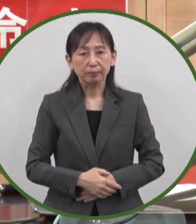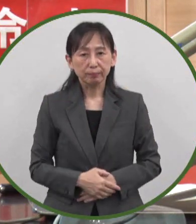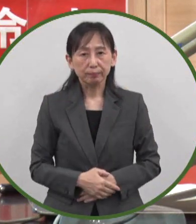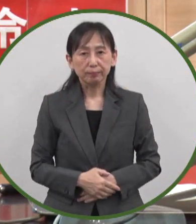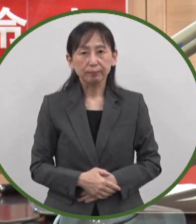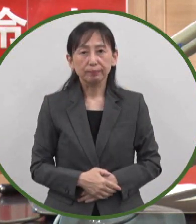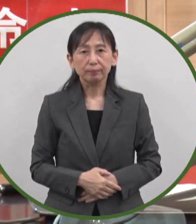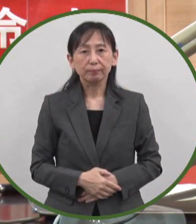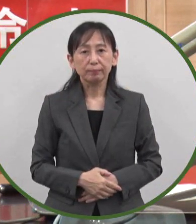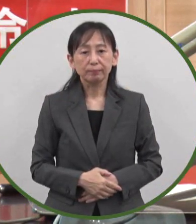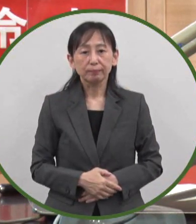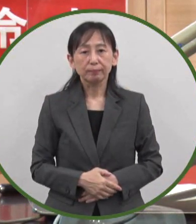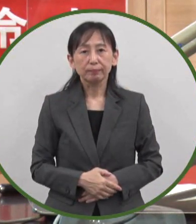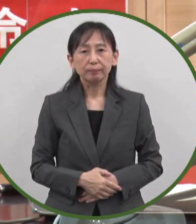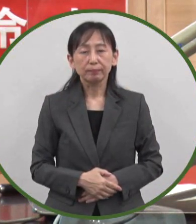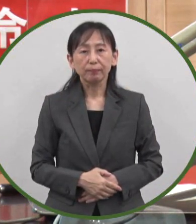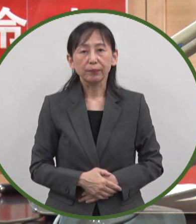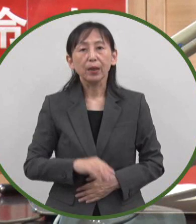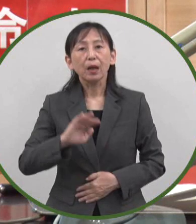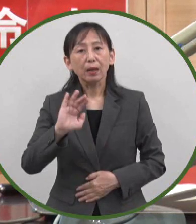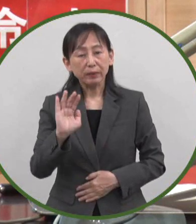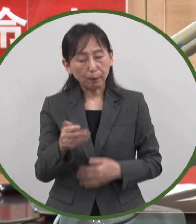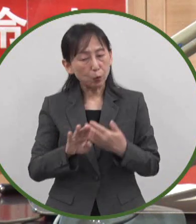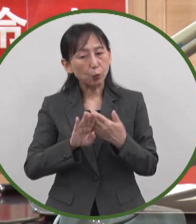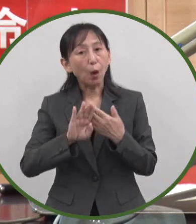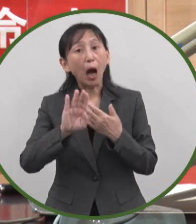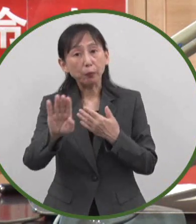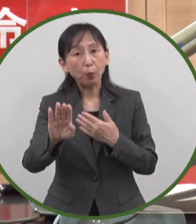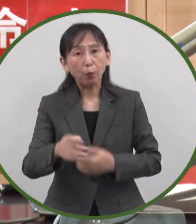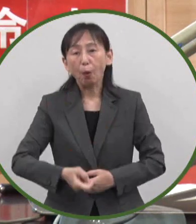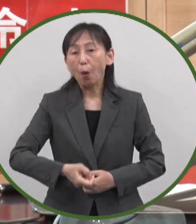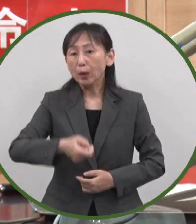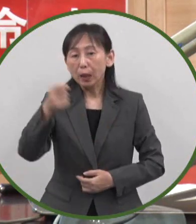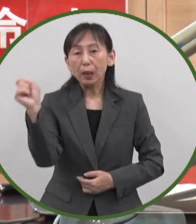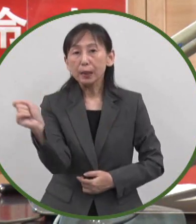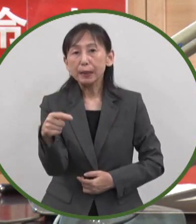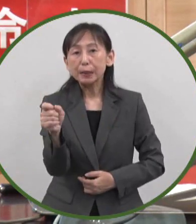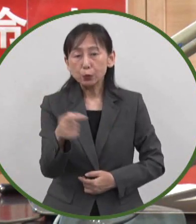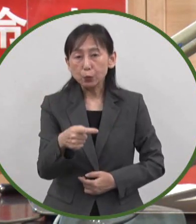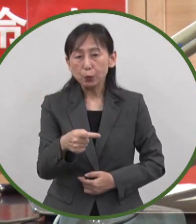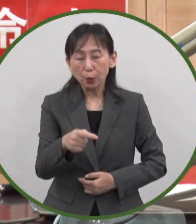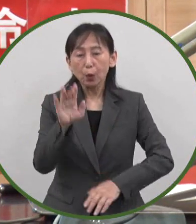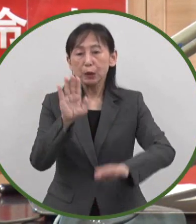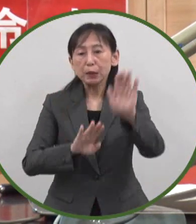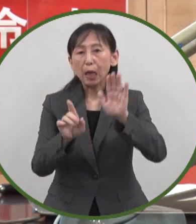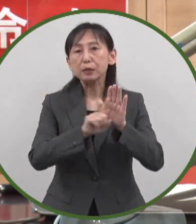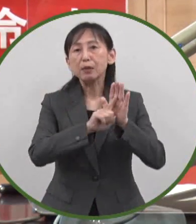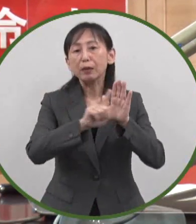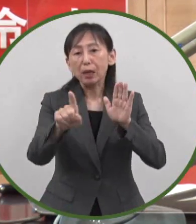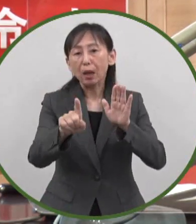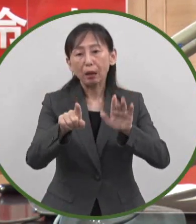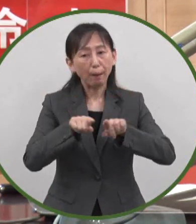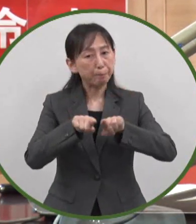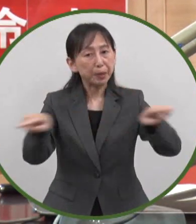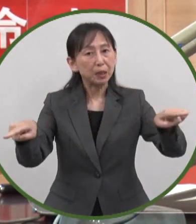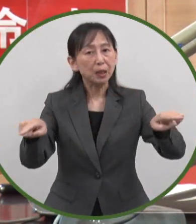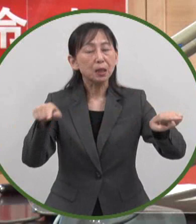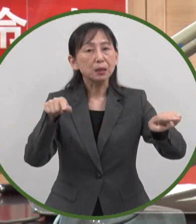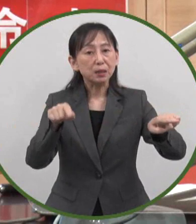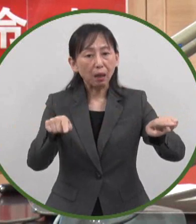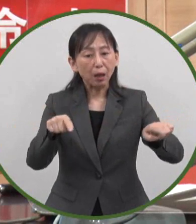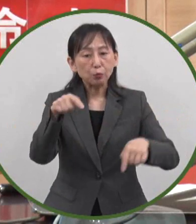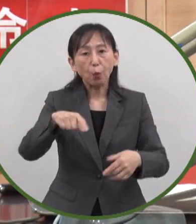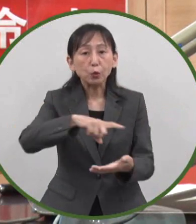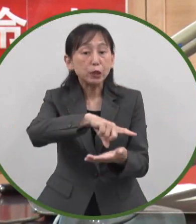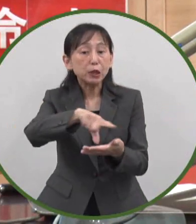あ、ただあのその後ですね、緊急事態宣言の発令ということも含めて、まあ、当該